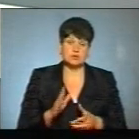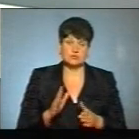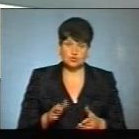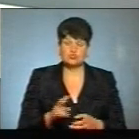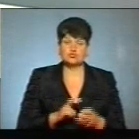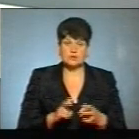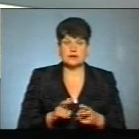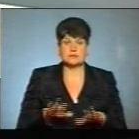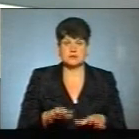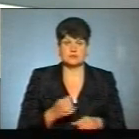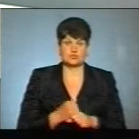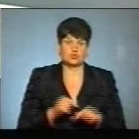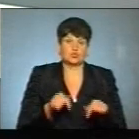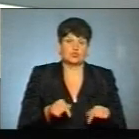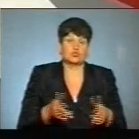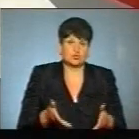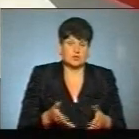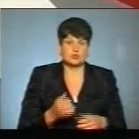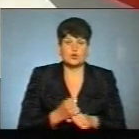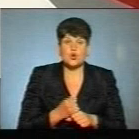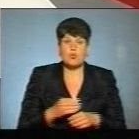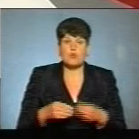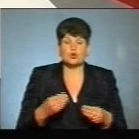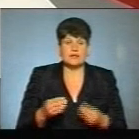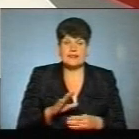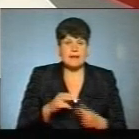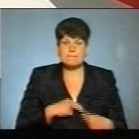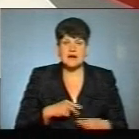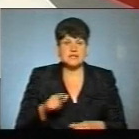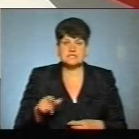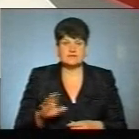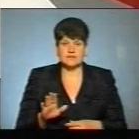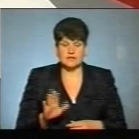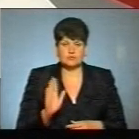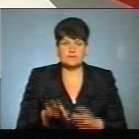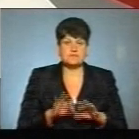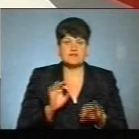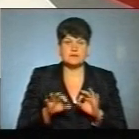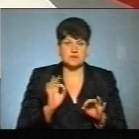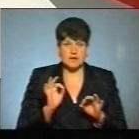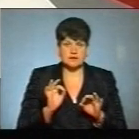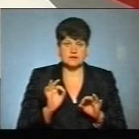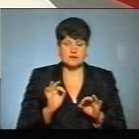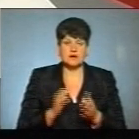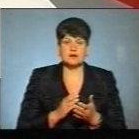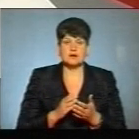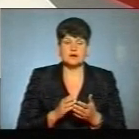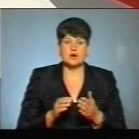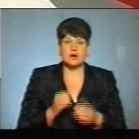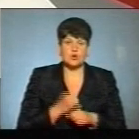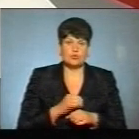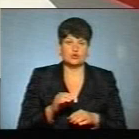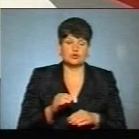шукати місце праці тут. І вже роботодавець, вже не працівник буде вибирати роботодавця, а вже служба, роботодавець буде